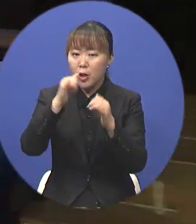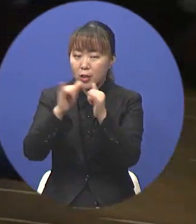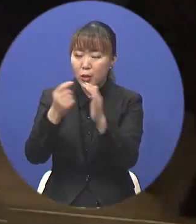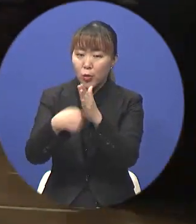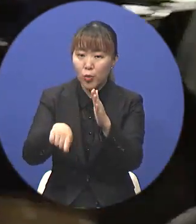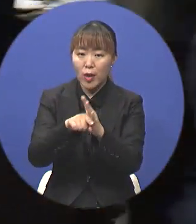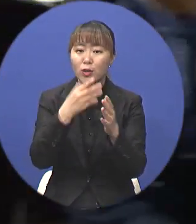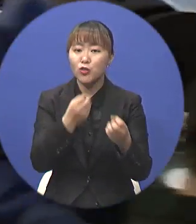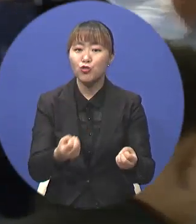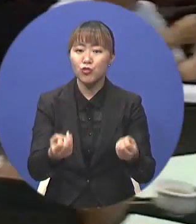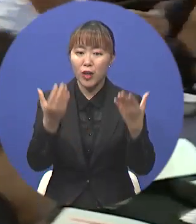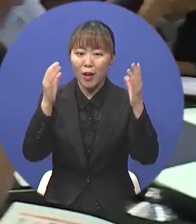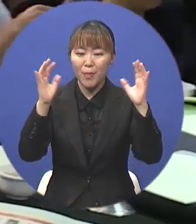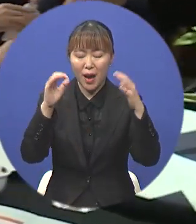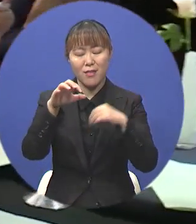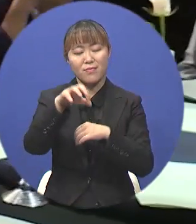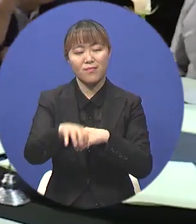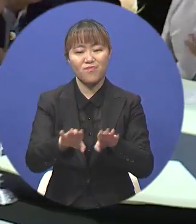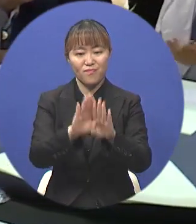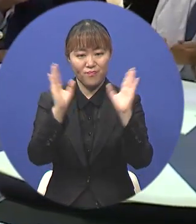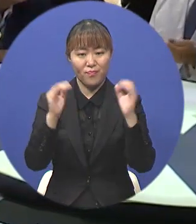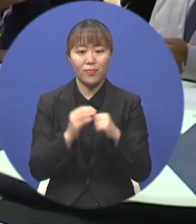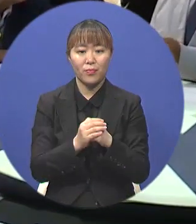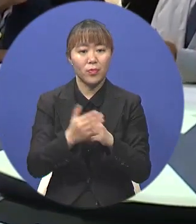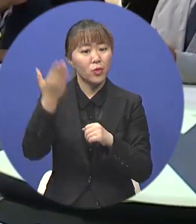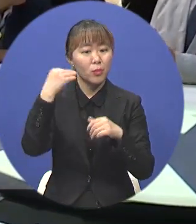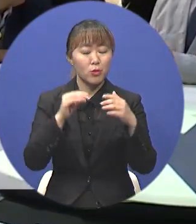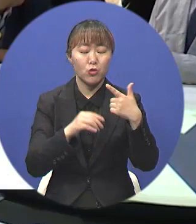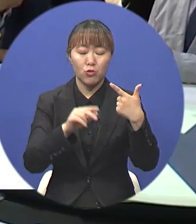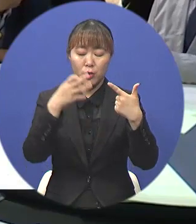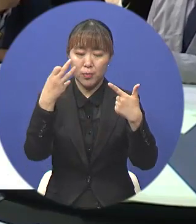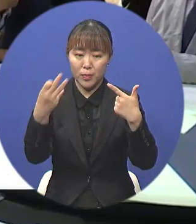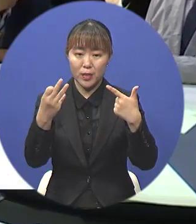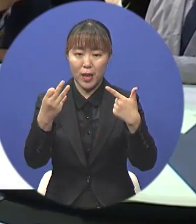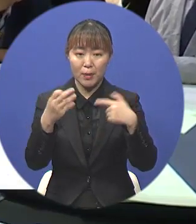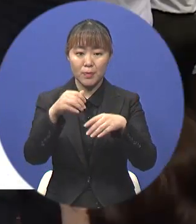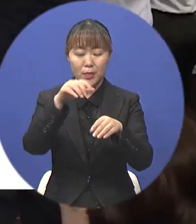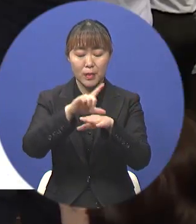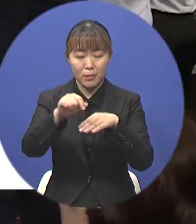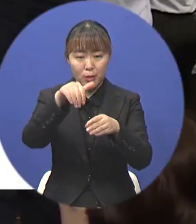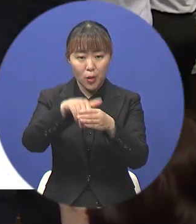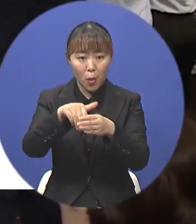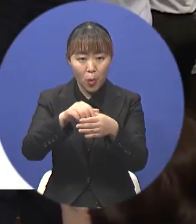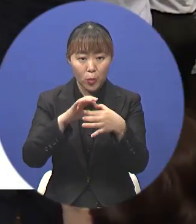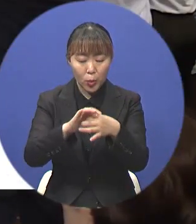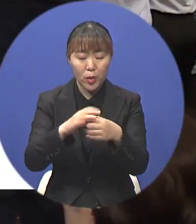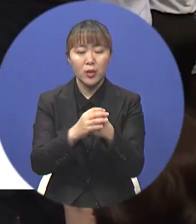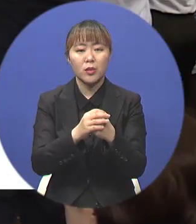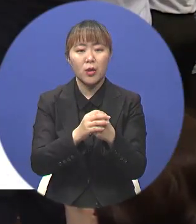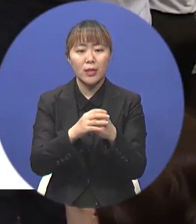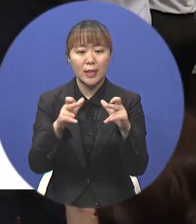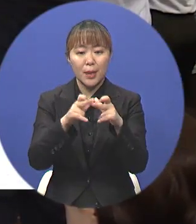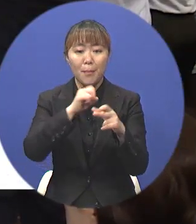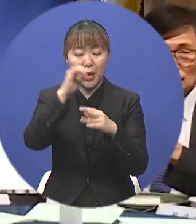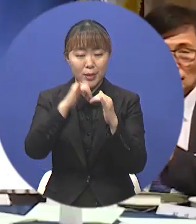위한 축하 자리가 마련됐습니다. 지난 6.13 지방선거를 통해 선출된 장애인 당선자들을